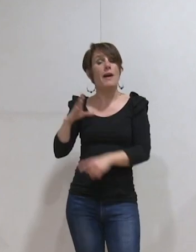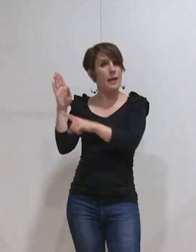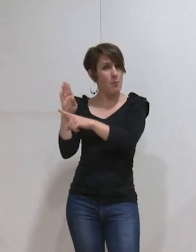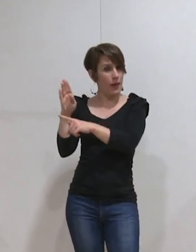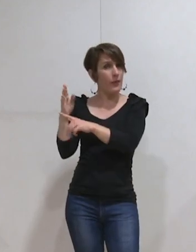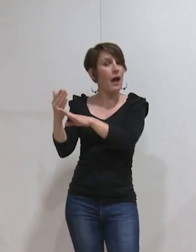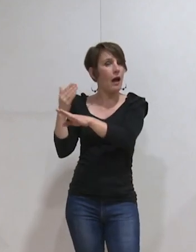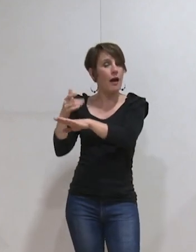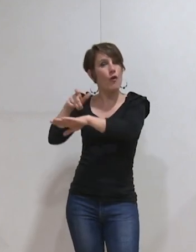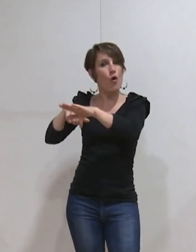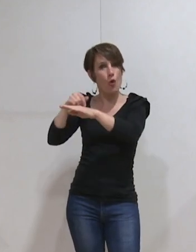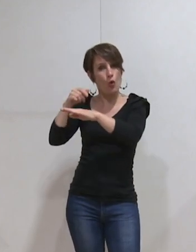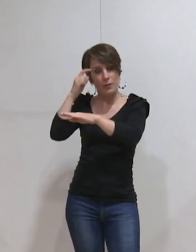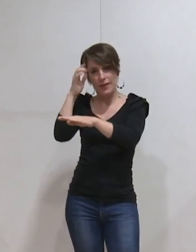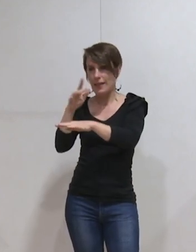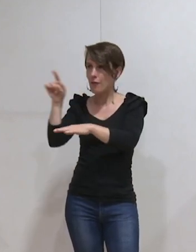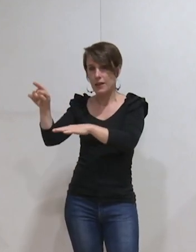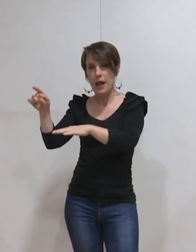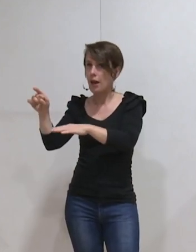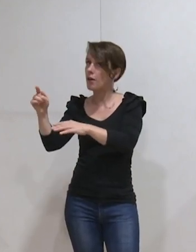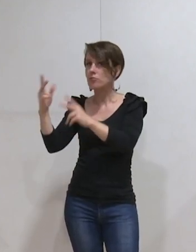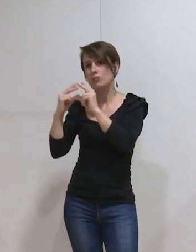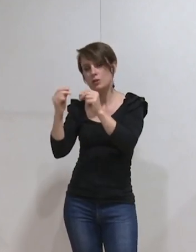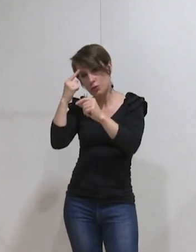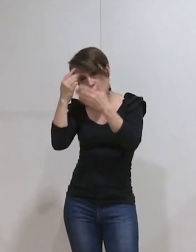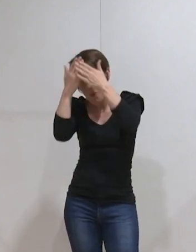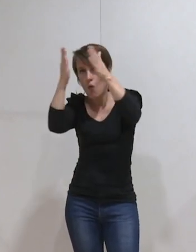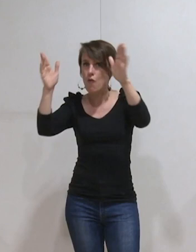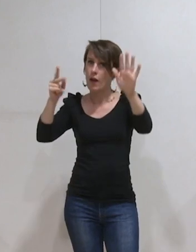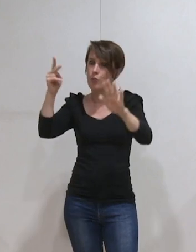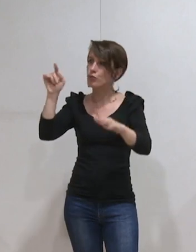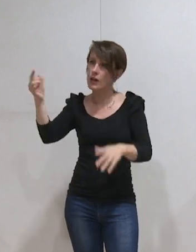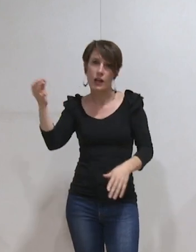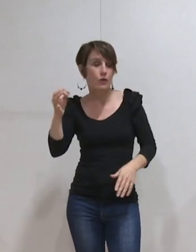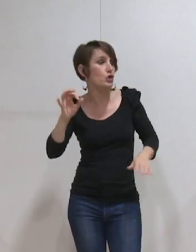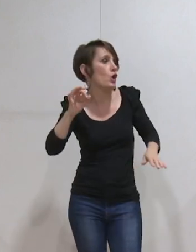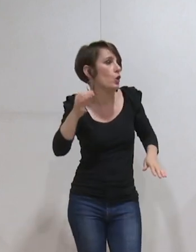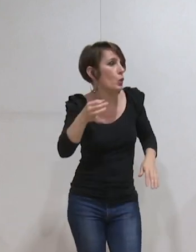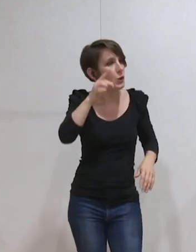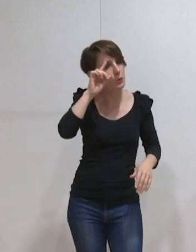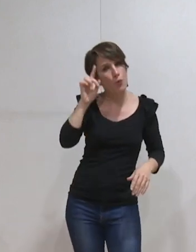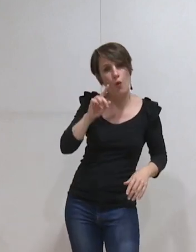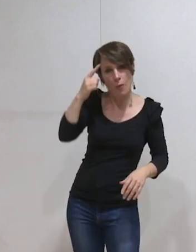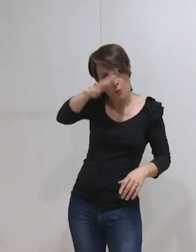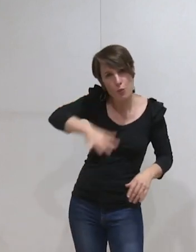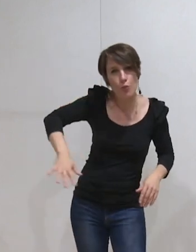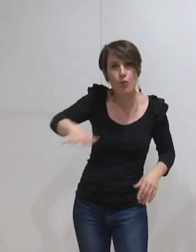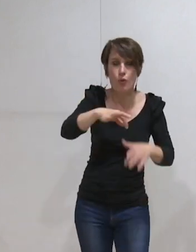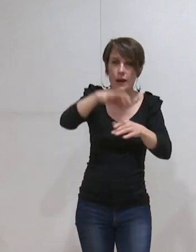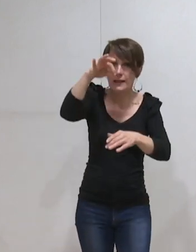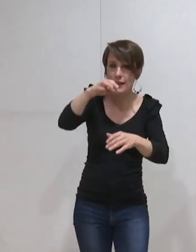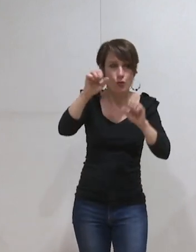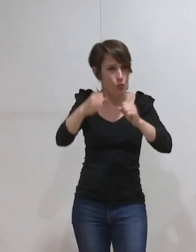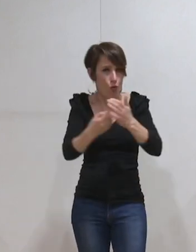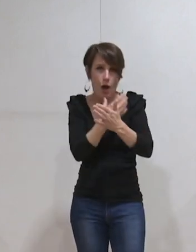approche un peu plus ouverte que celle que vous nous donnez ce soir en disant que potentiellement pour les élus il pourrai avoir